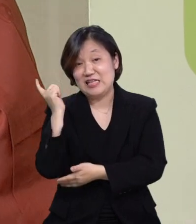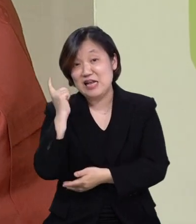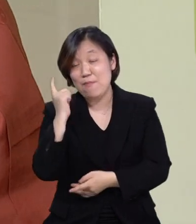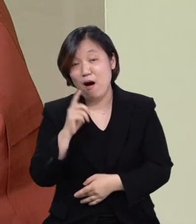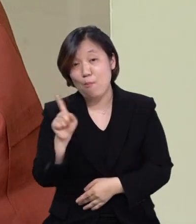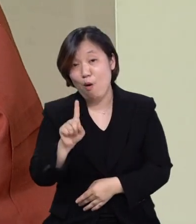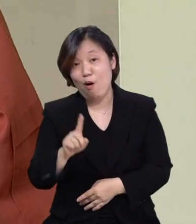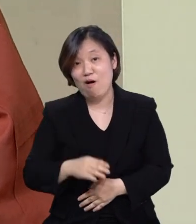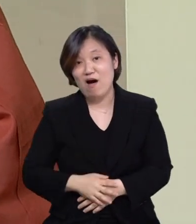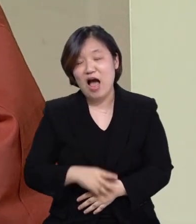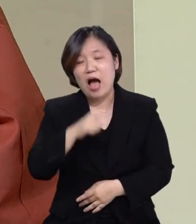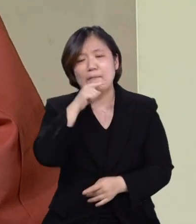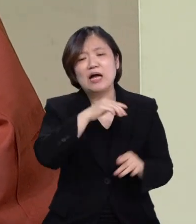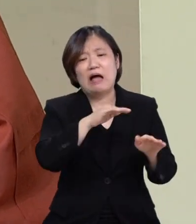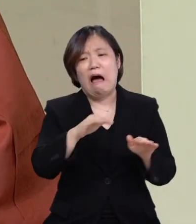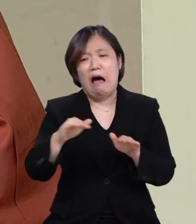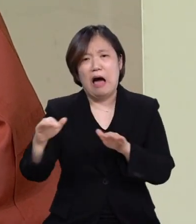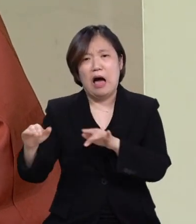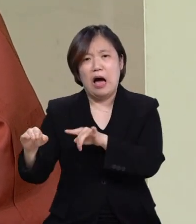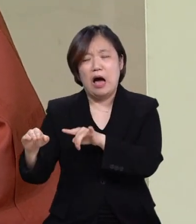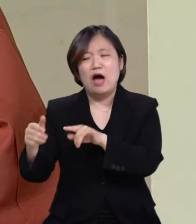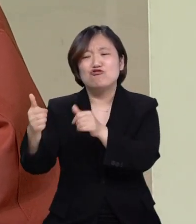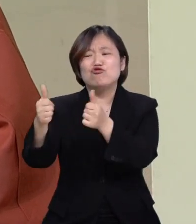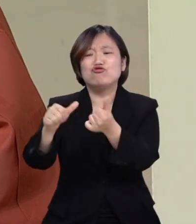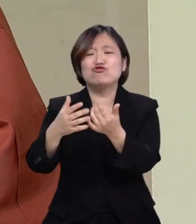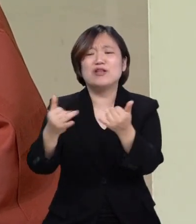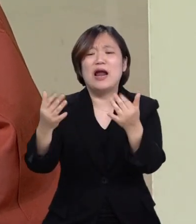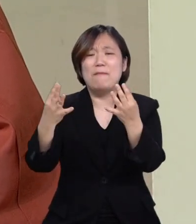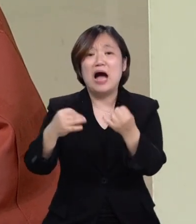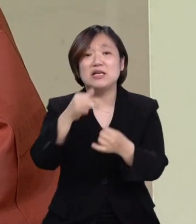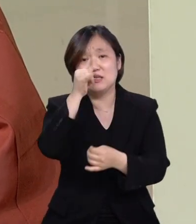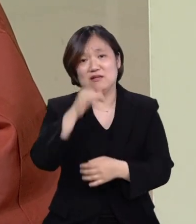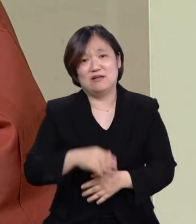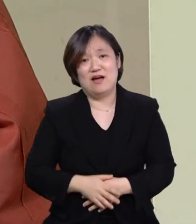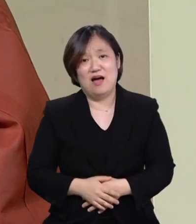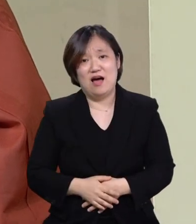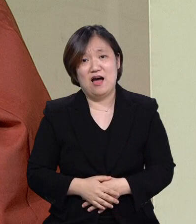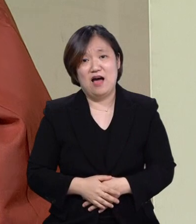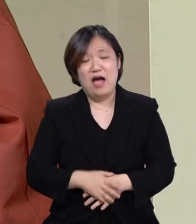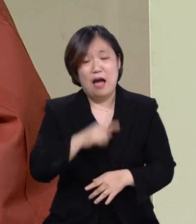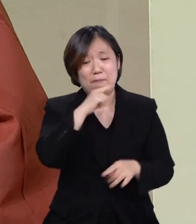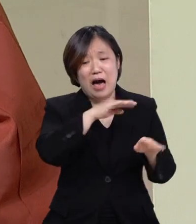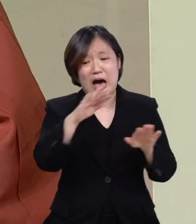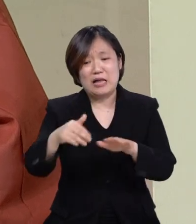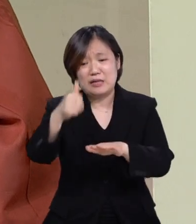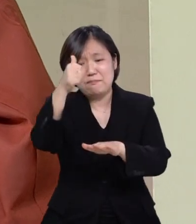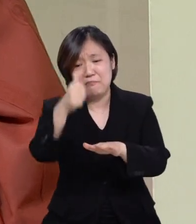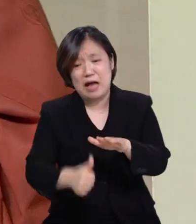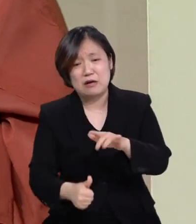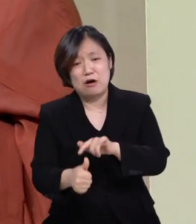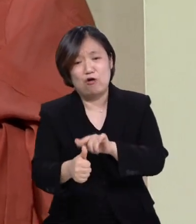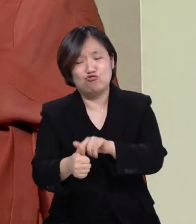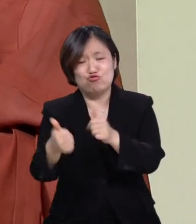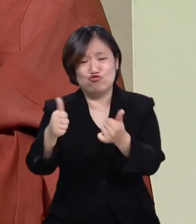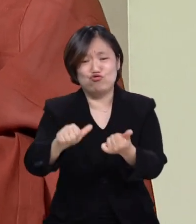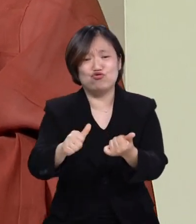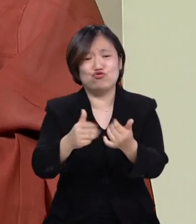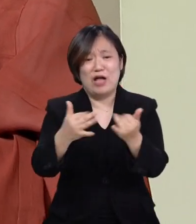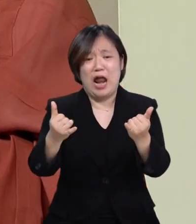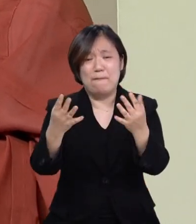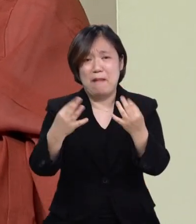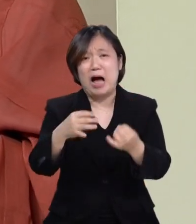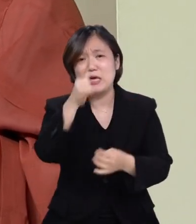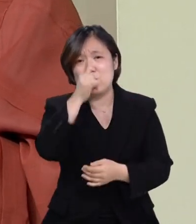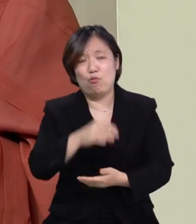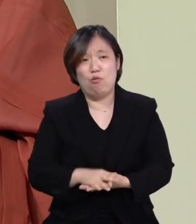그 바닷가에서는 그냥 죽는 사람들이 많습니다 바닷가에서는 배 타고 나갔다가 죽는 사람도 있고 멀쩡하게